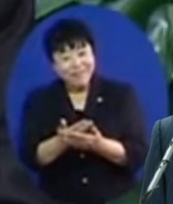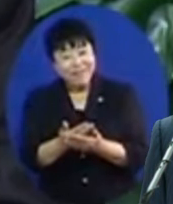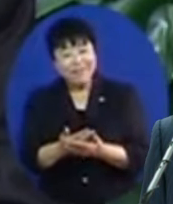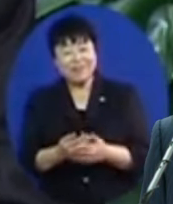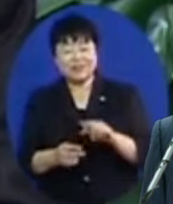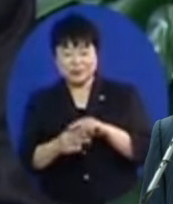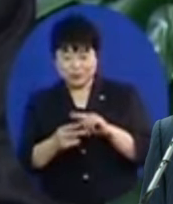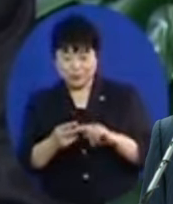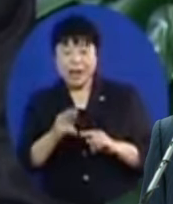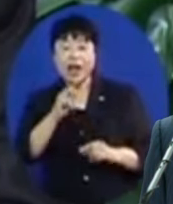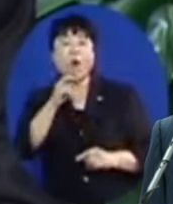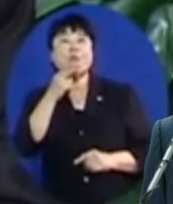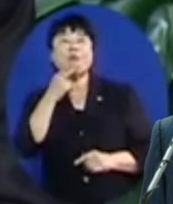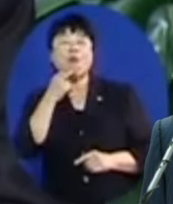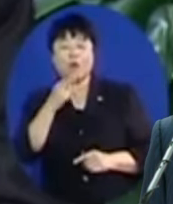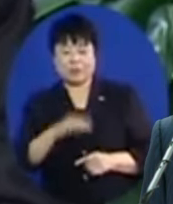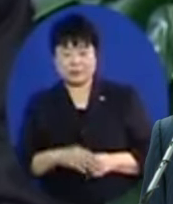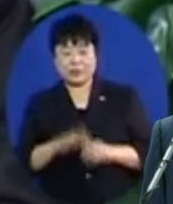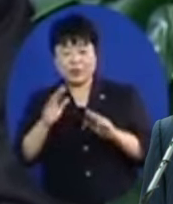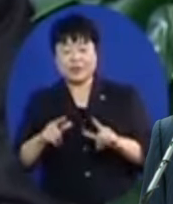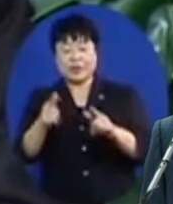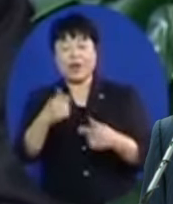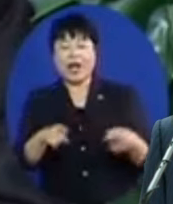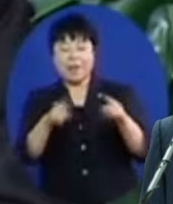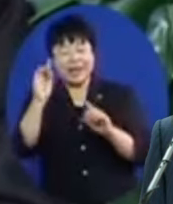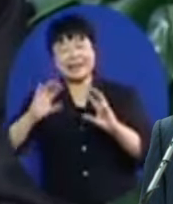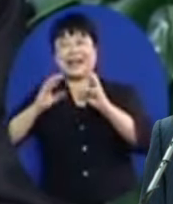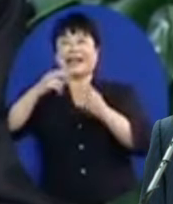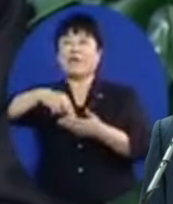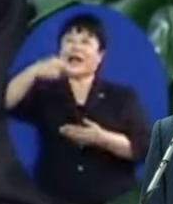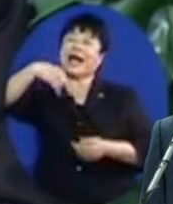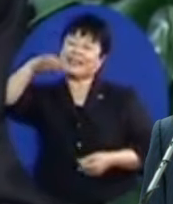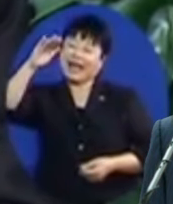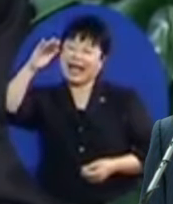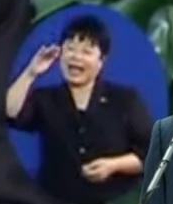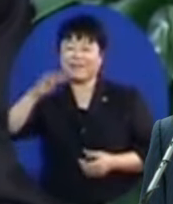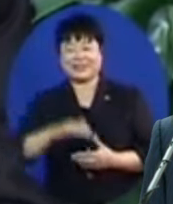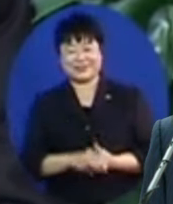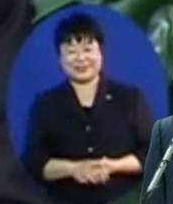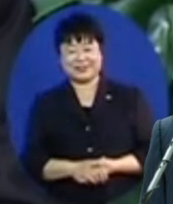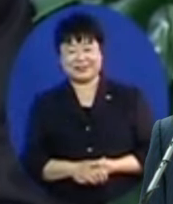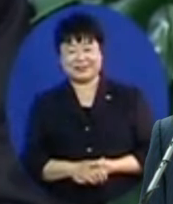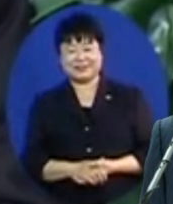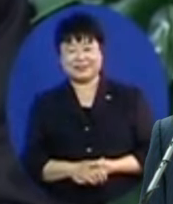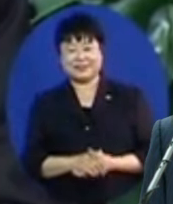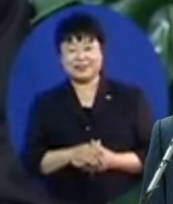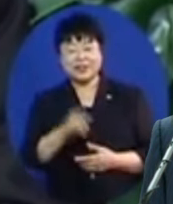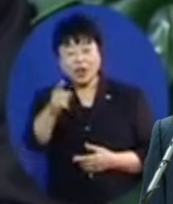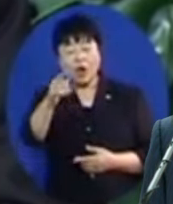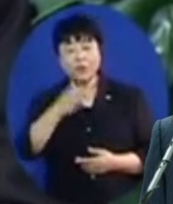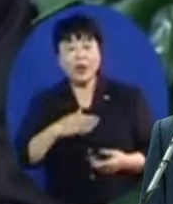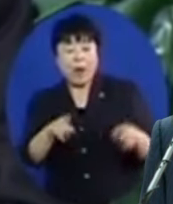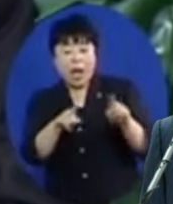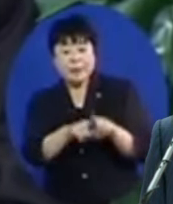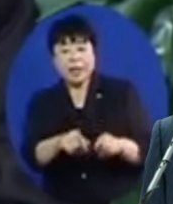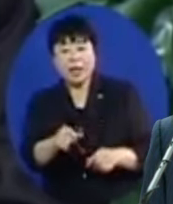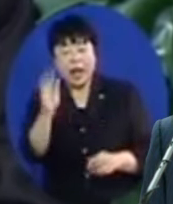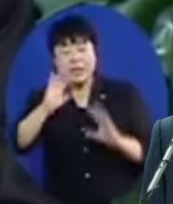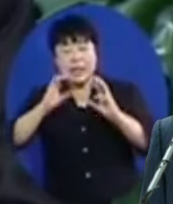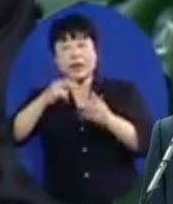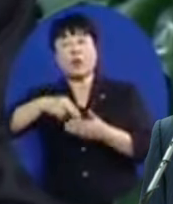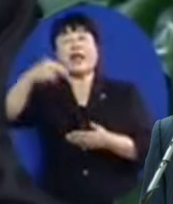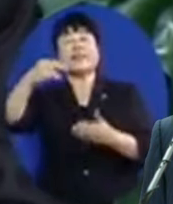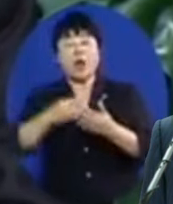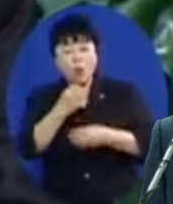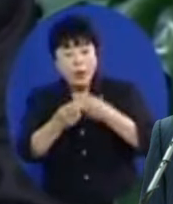두 말 하지 않고 당장 오늘날 너는 나와 함께 낙원에 있으리라. 오늘날 너는 나와 함께 낙원에 있으리라. 그가